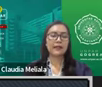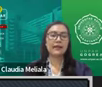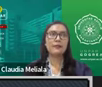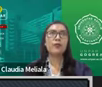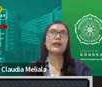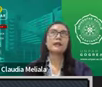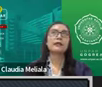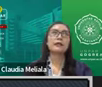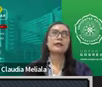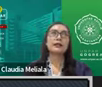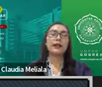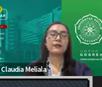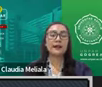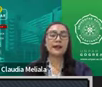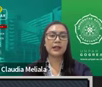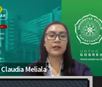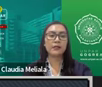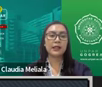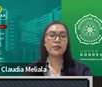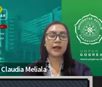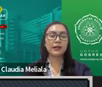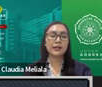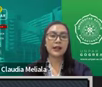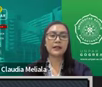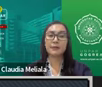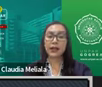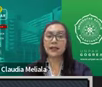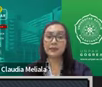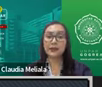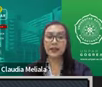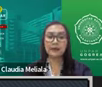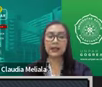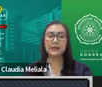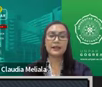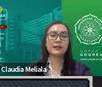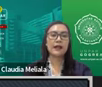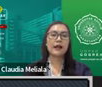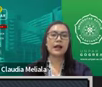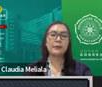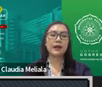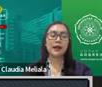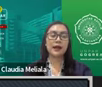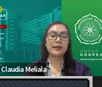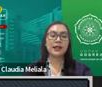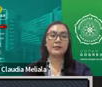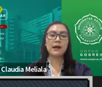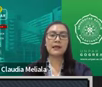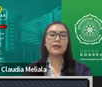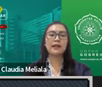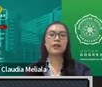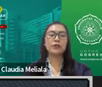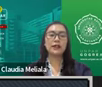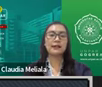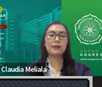Tapi pertanyaan yang mungkin relevan dan menarik untuk diajukan ini terkait dengan mekanisme check and balances. Apakah tidak lebih